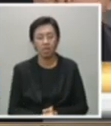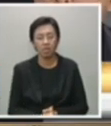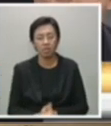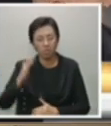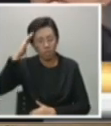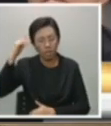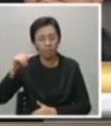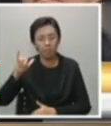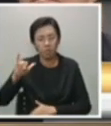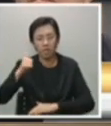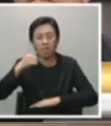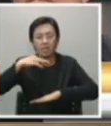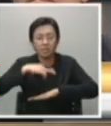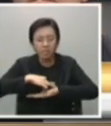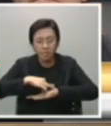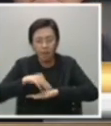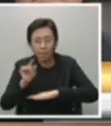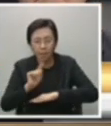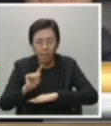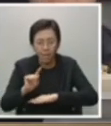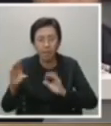วยครับ